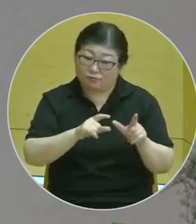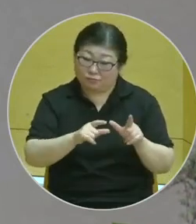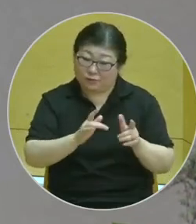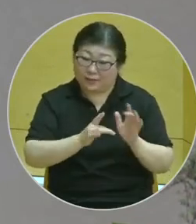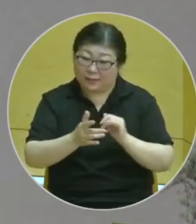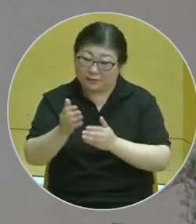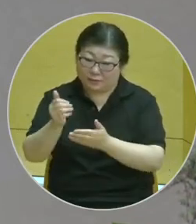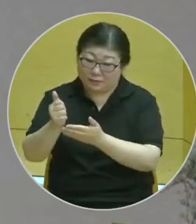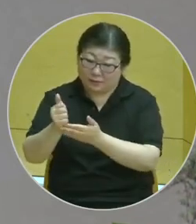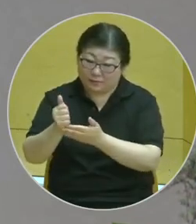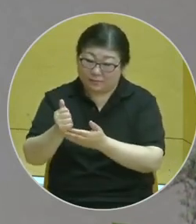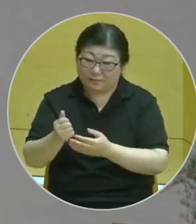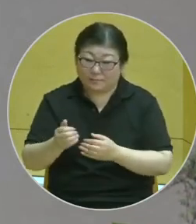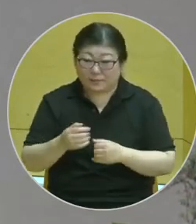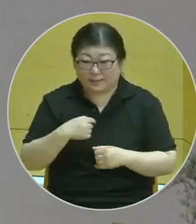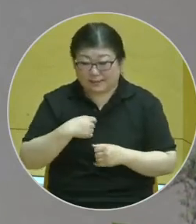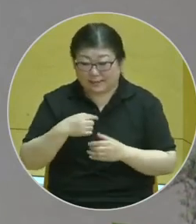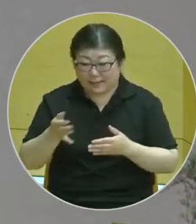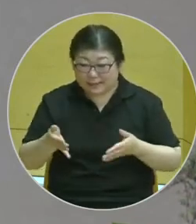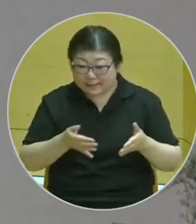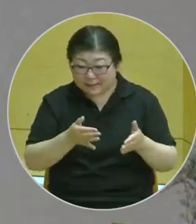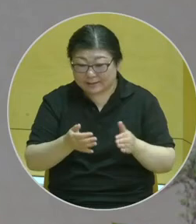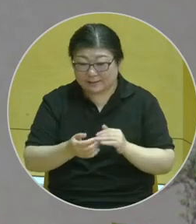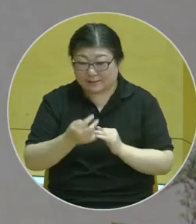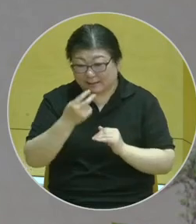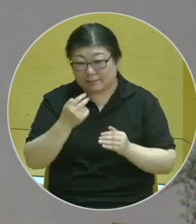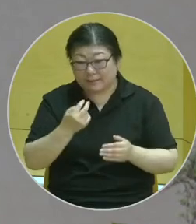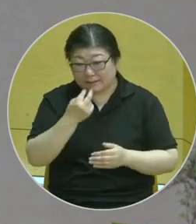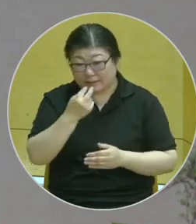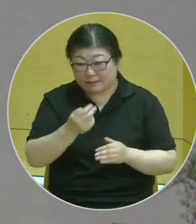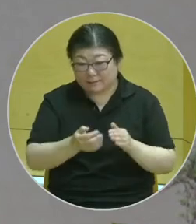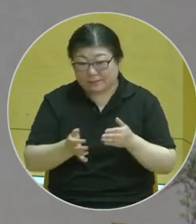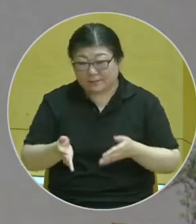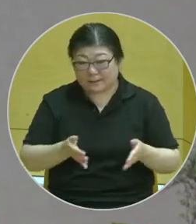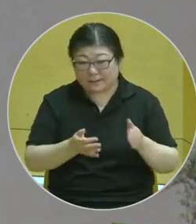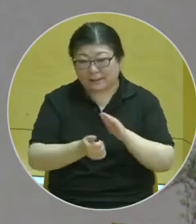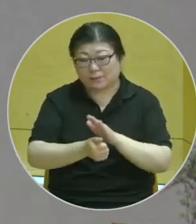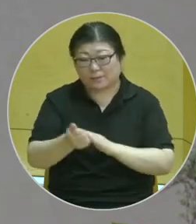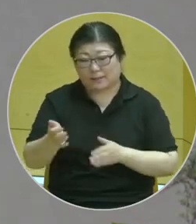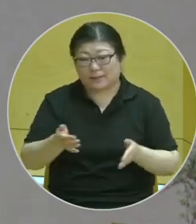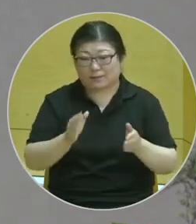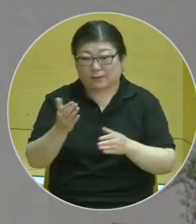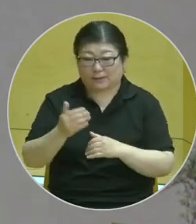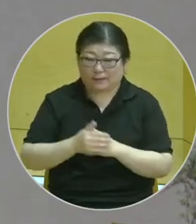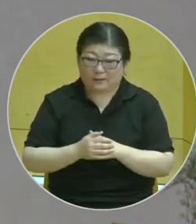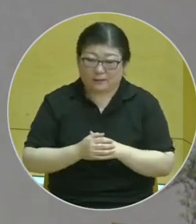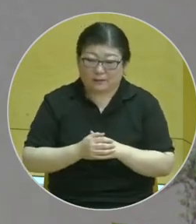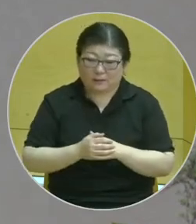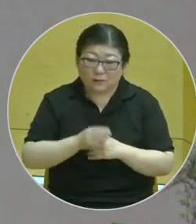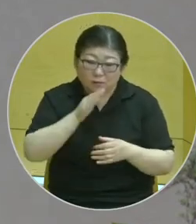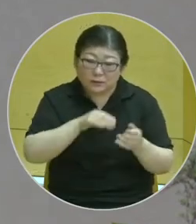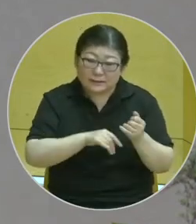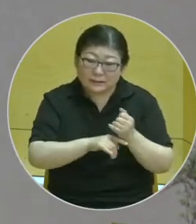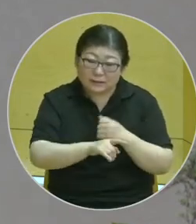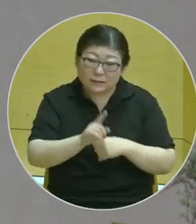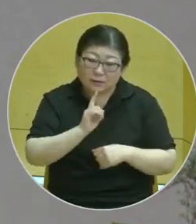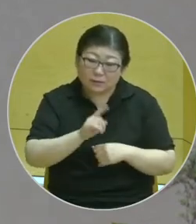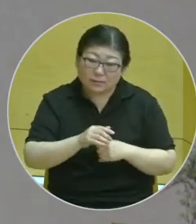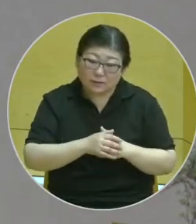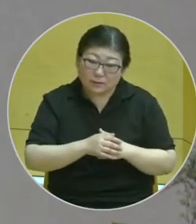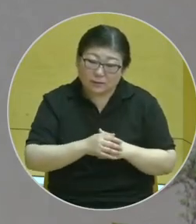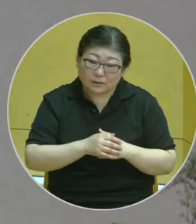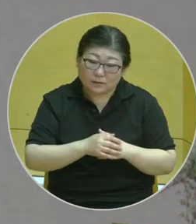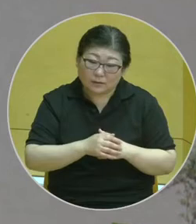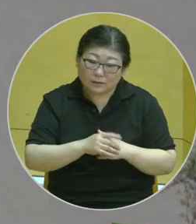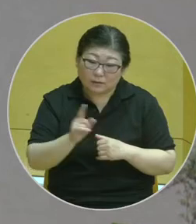길이 생명의 길을 소망이 길 구원의 길이 된다는 거에요 그 다음에 예수님이 진리라 그래서 집이란 건 뭡니까